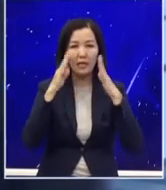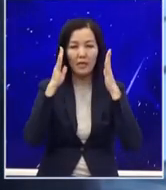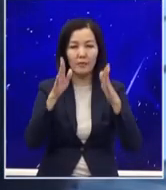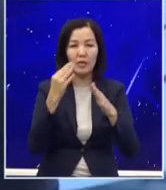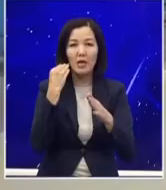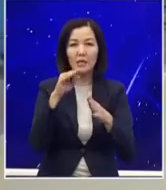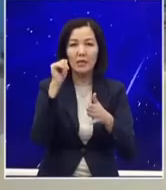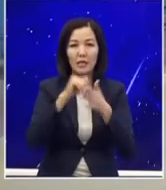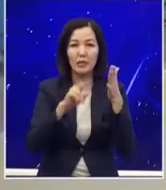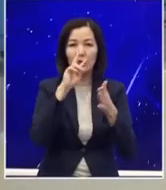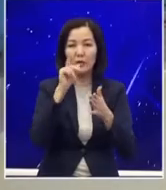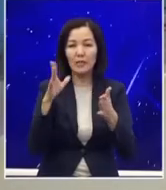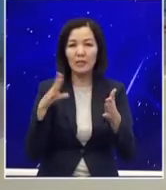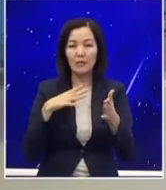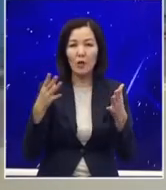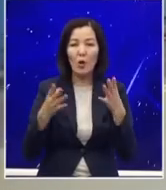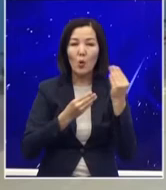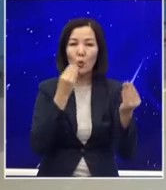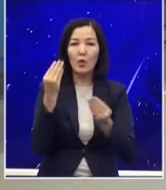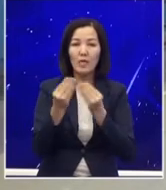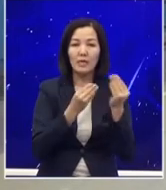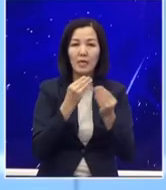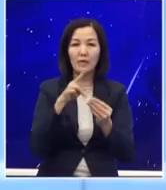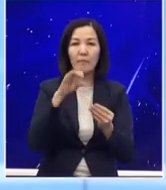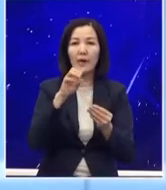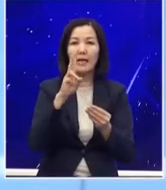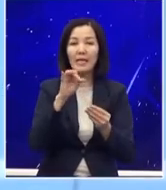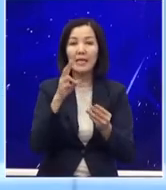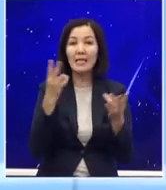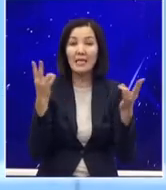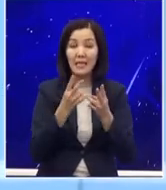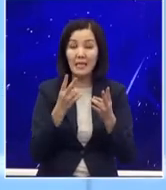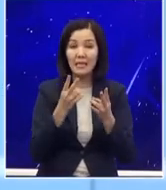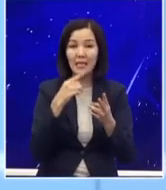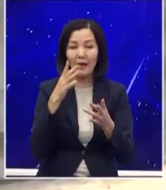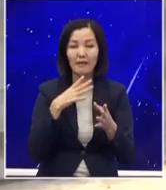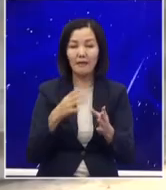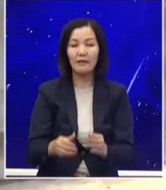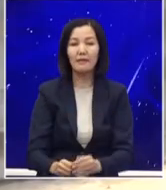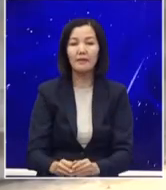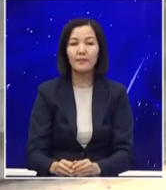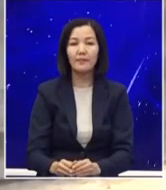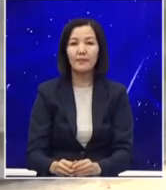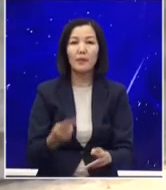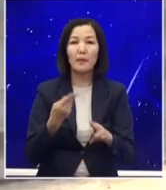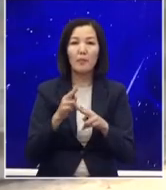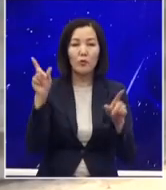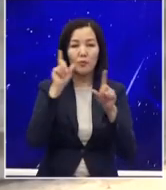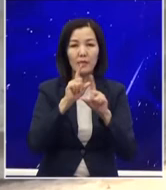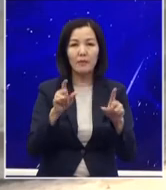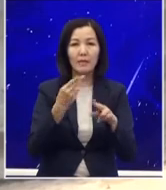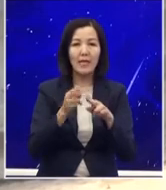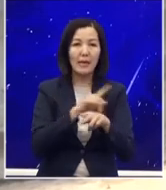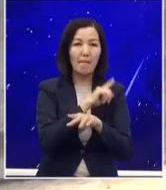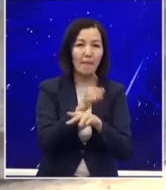бірқатар ескерту айтты. Әсіресе ойын залының еденіне паркет төселу тиістігін тілге тиек етті. Бұл мектебімізде біздің облысымыздағы ең